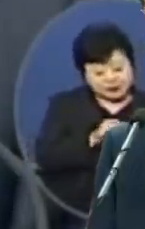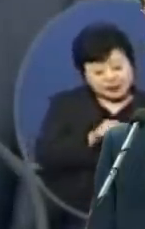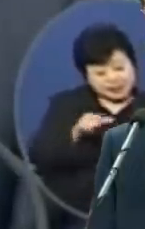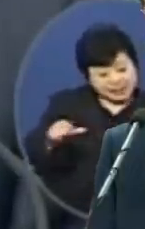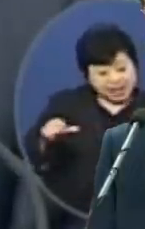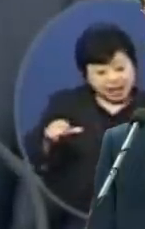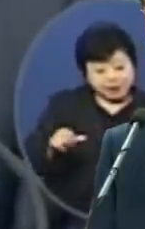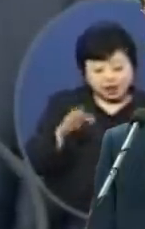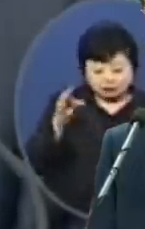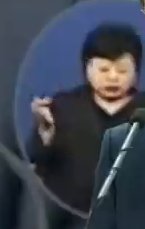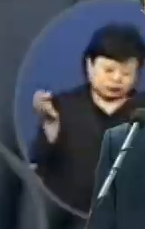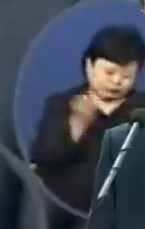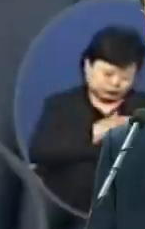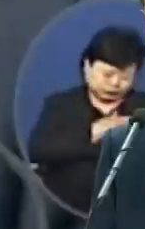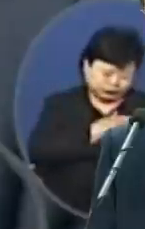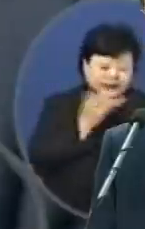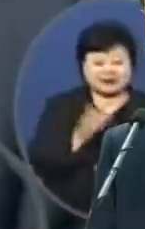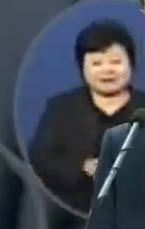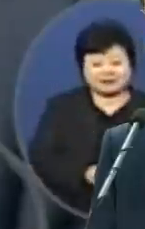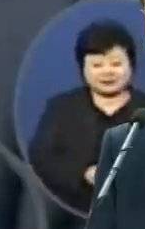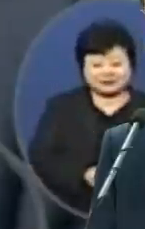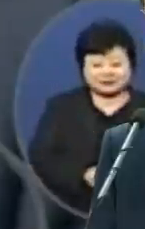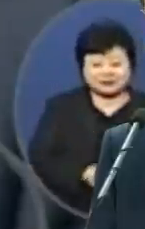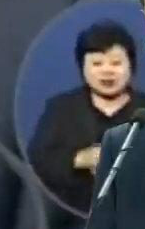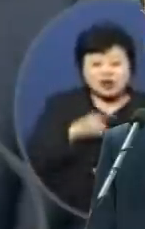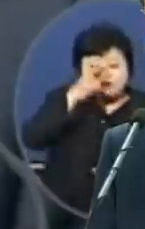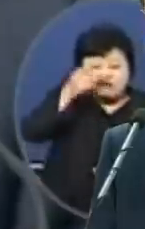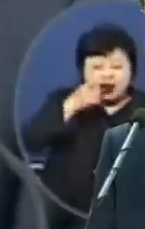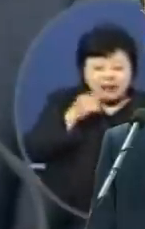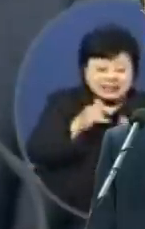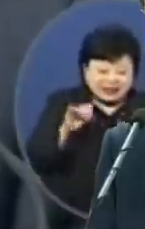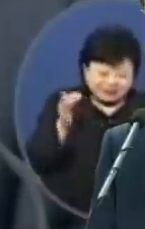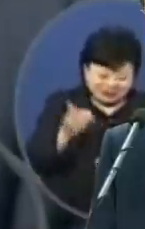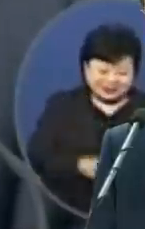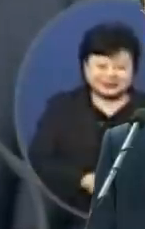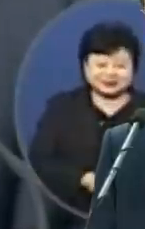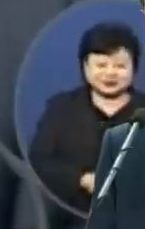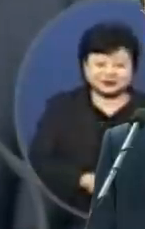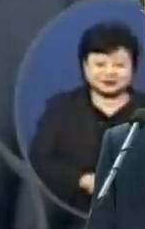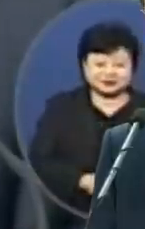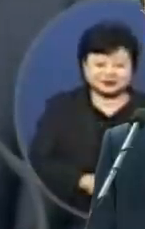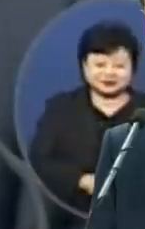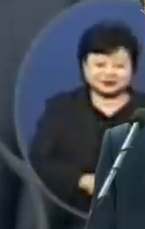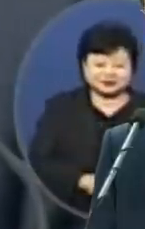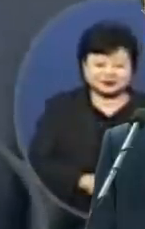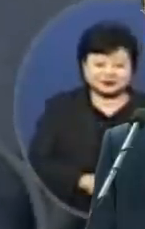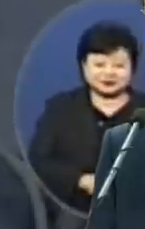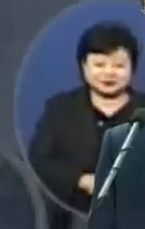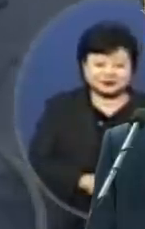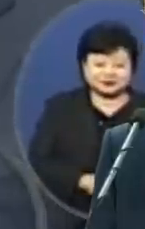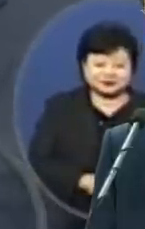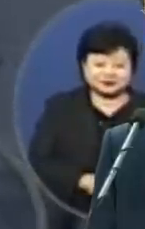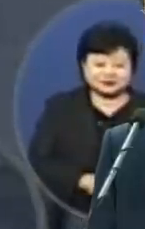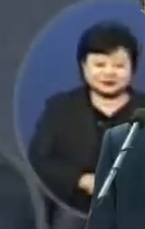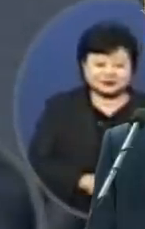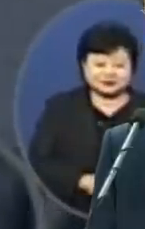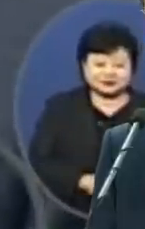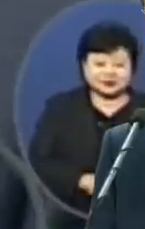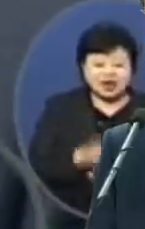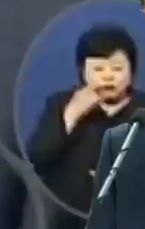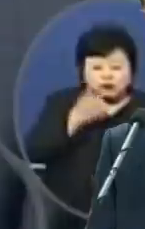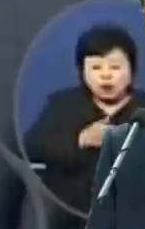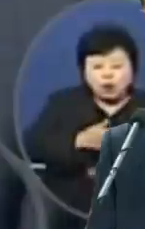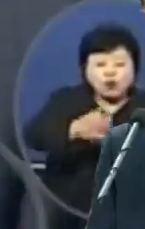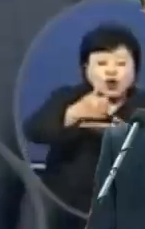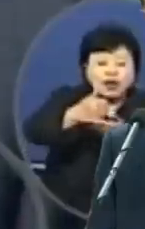받아서 물질 문명이 창작에 대한 구라파 사람들이 주로 야벳의 자손들이 된 것입니다. 내 부모를